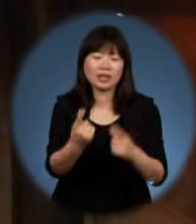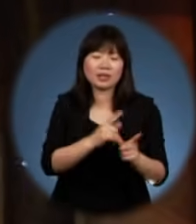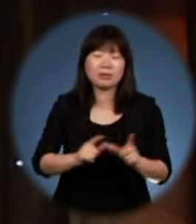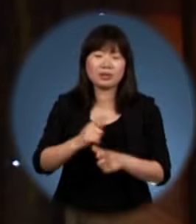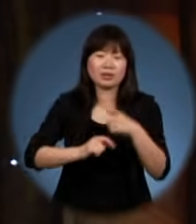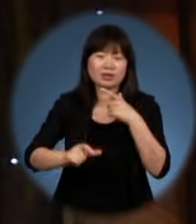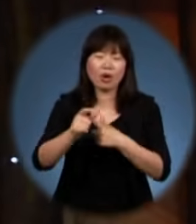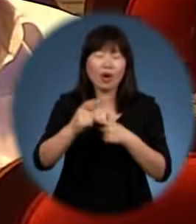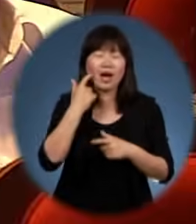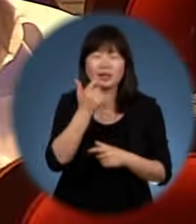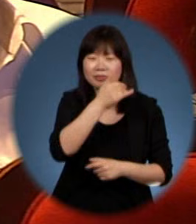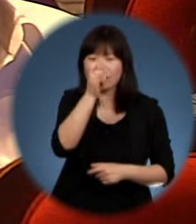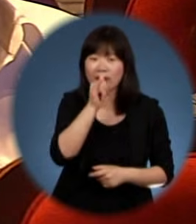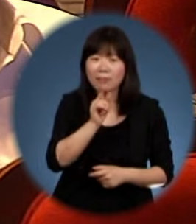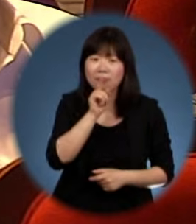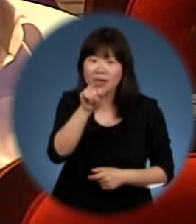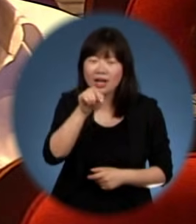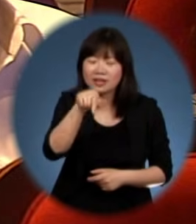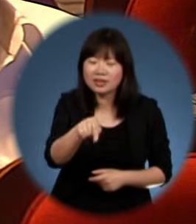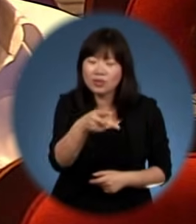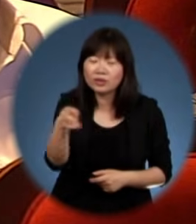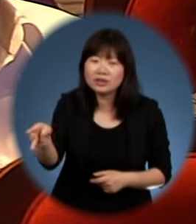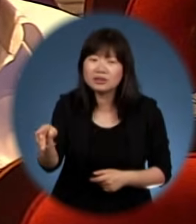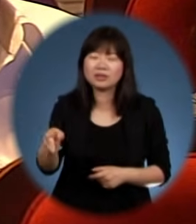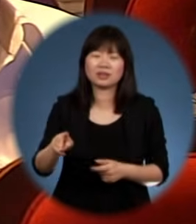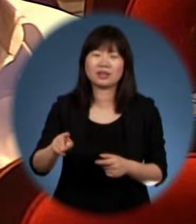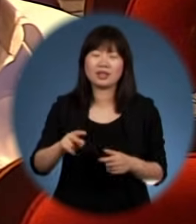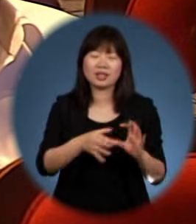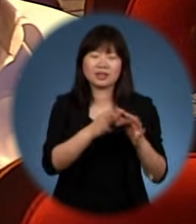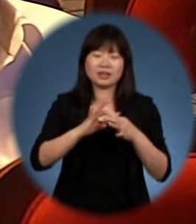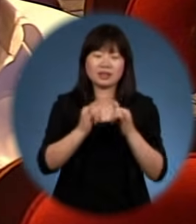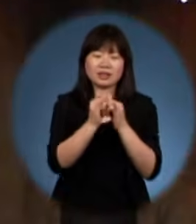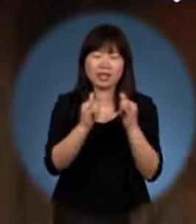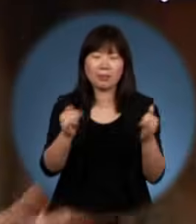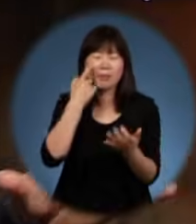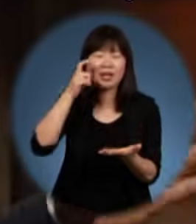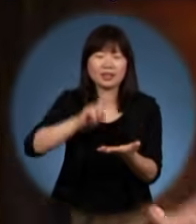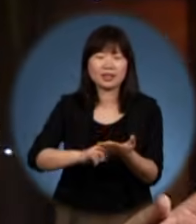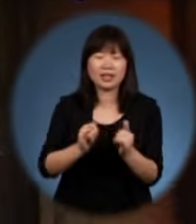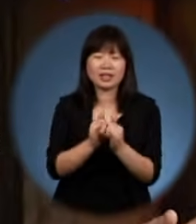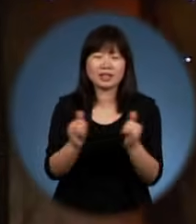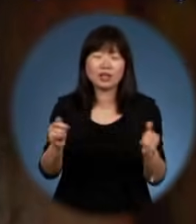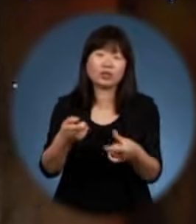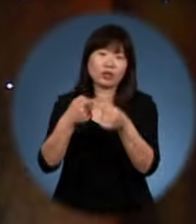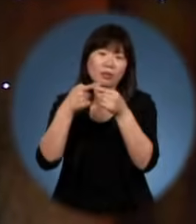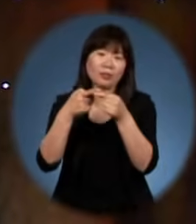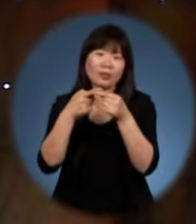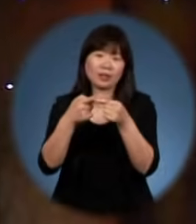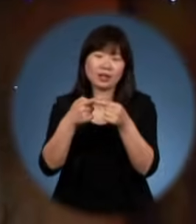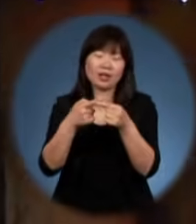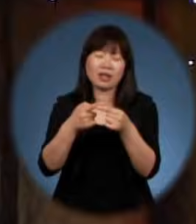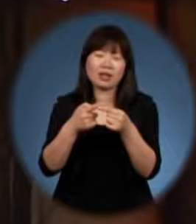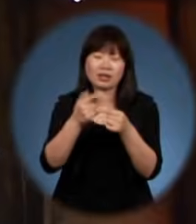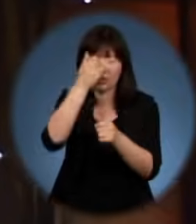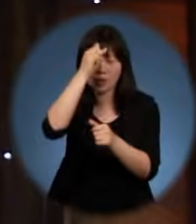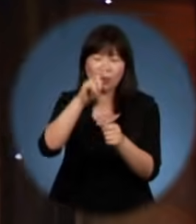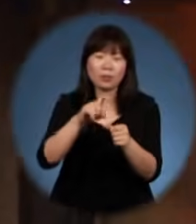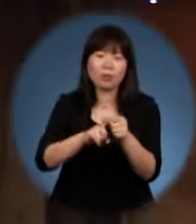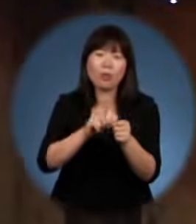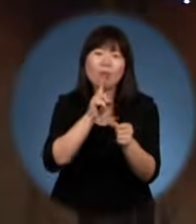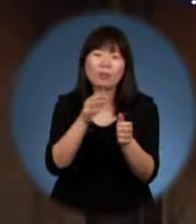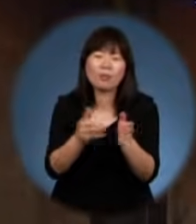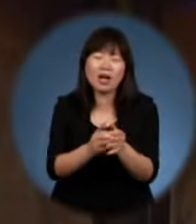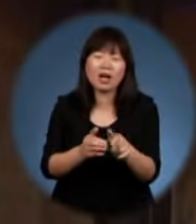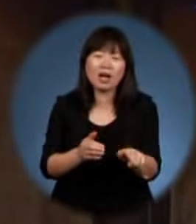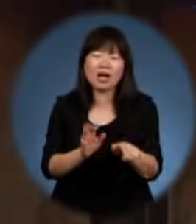더 아름답다 는 것이죠 이것이 바로 그리스 사람들이 발견한 인간의 첫 번째 등목 이었어요 사실 따지